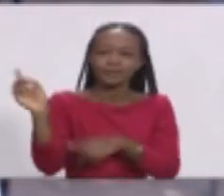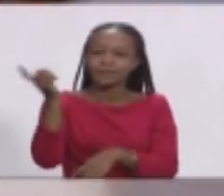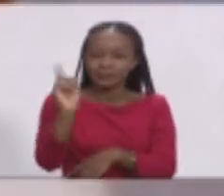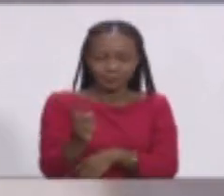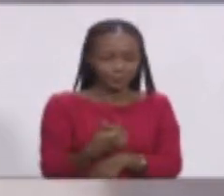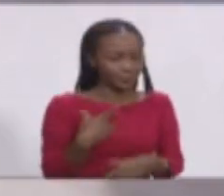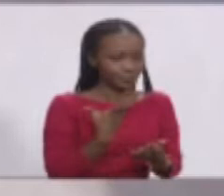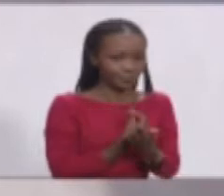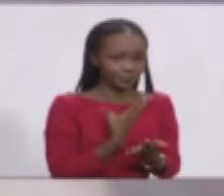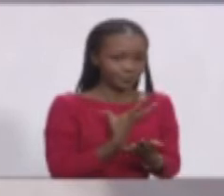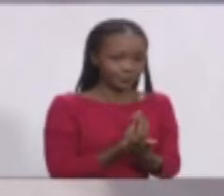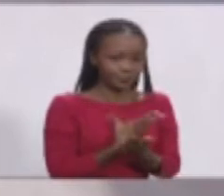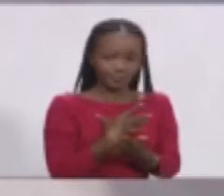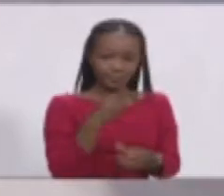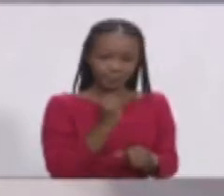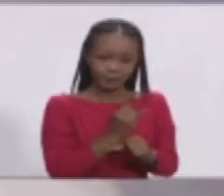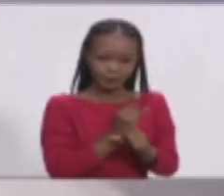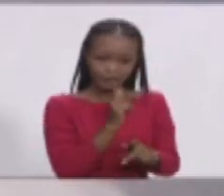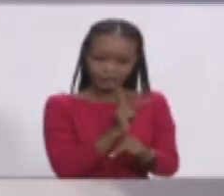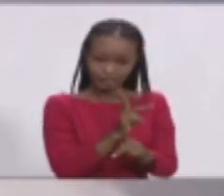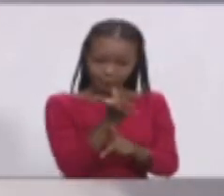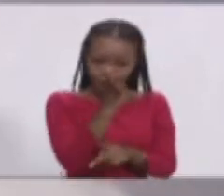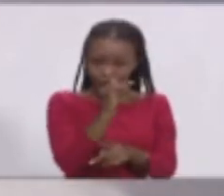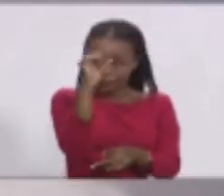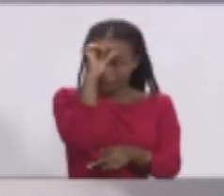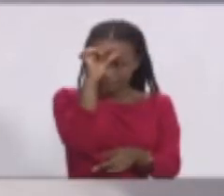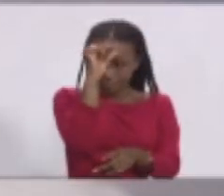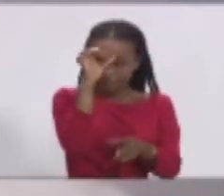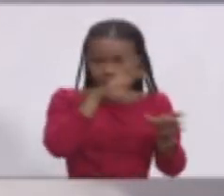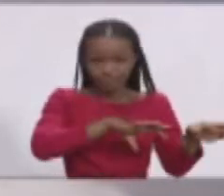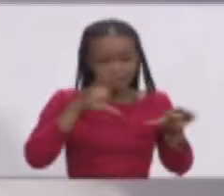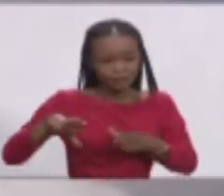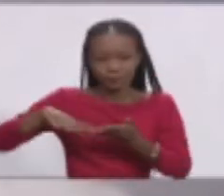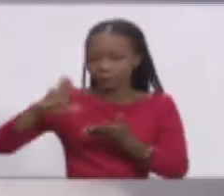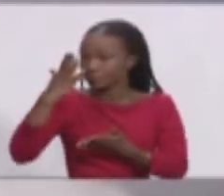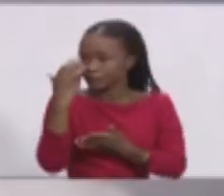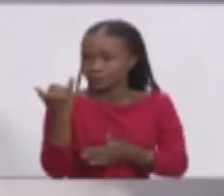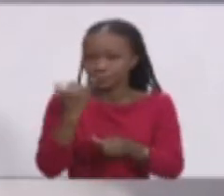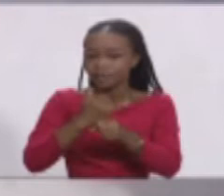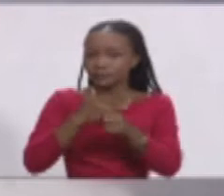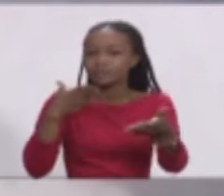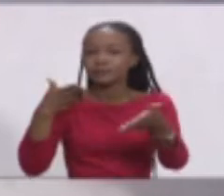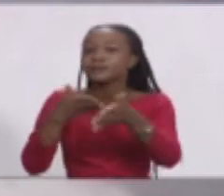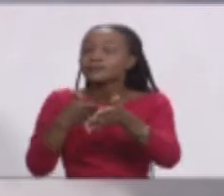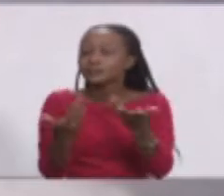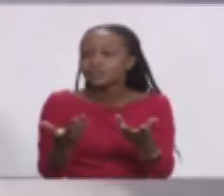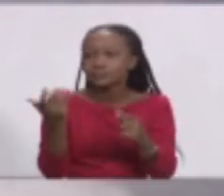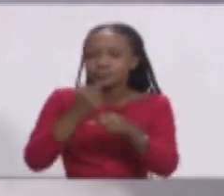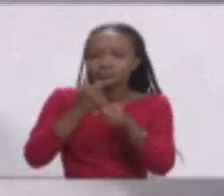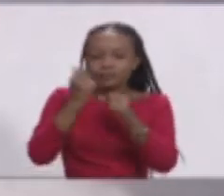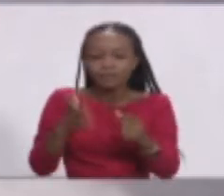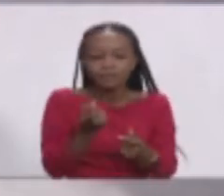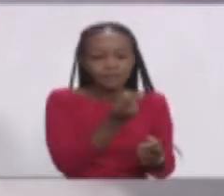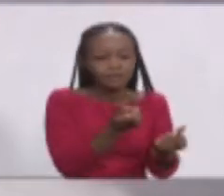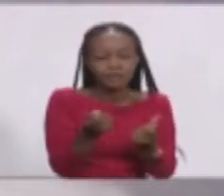wanapata pesa. Kama hii curfew tumewekewa na serikali yetu, inatuaffect sana kwa sababu saa hii kazi imesimama. Wafanyikazi wadogo wadogo